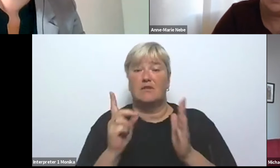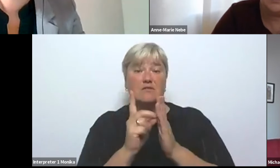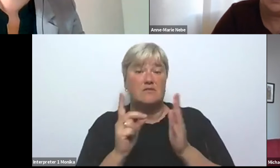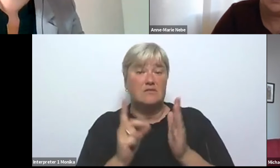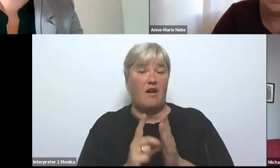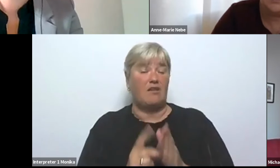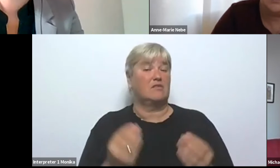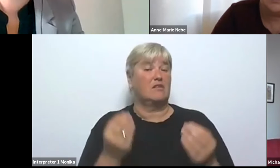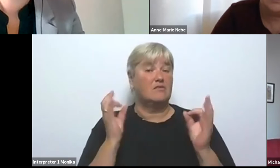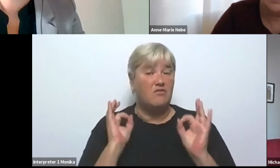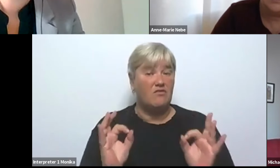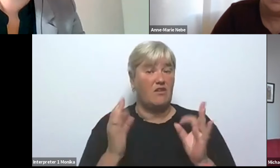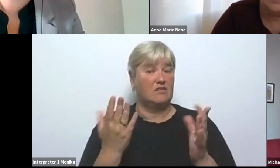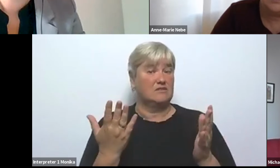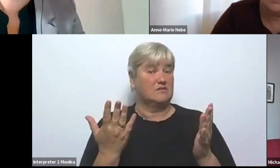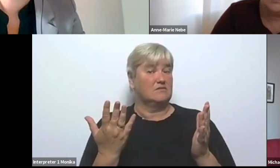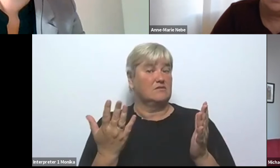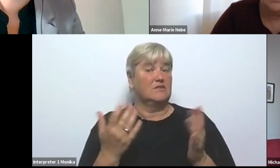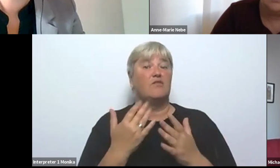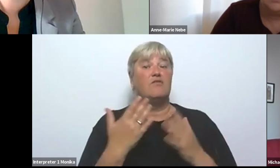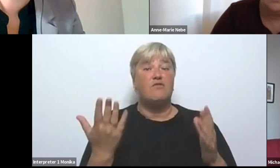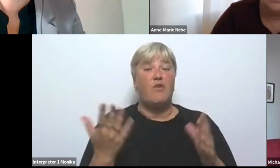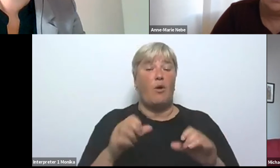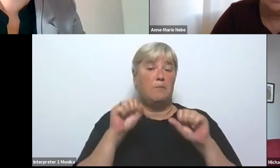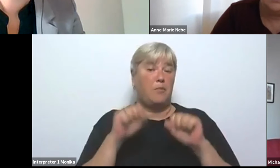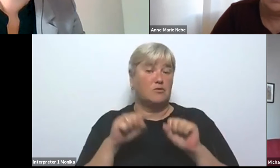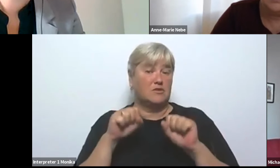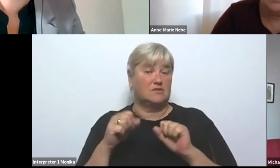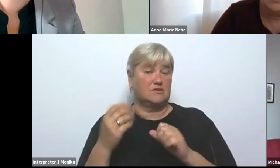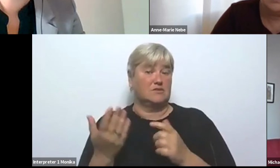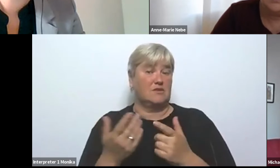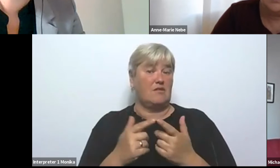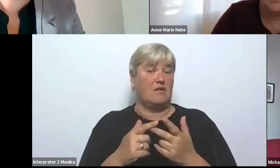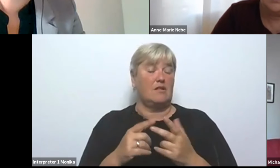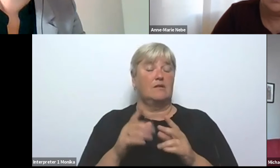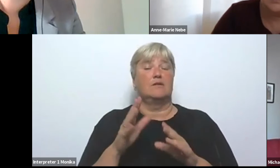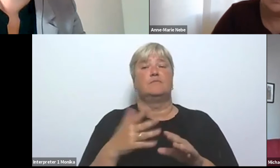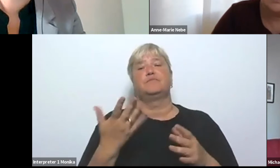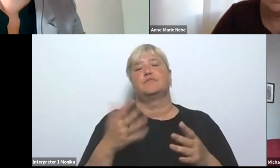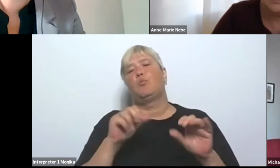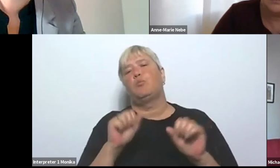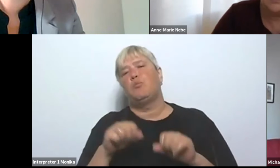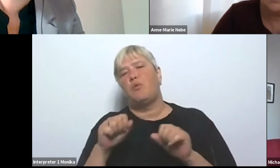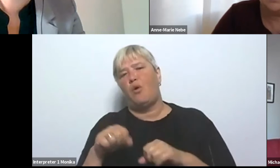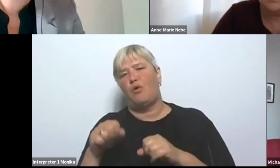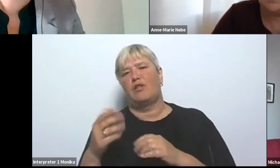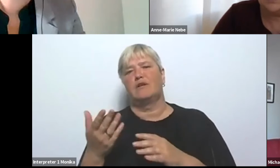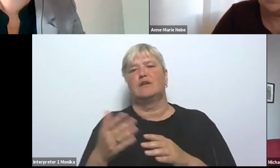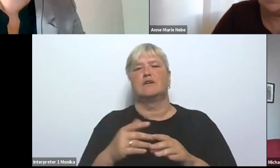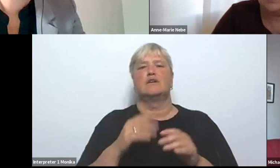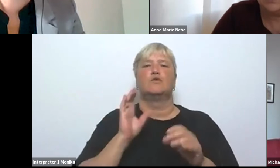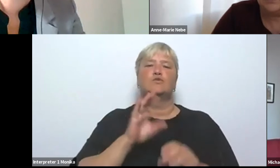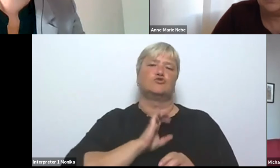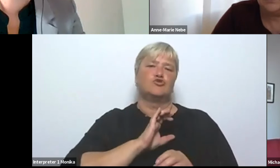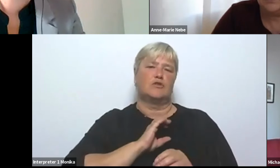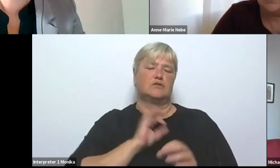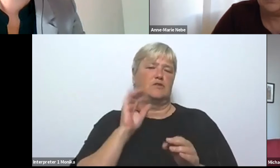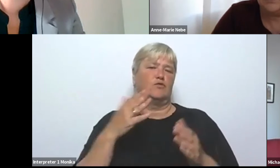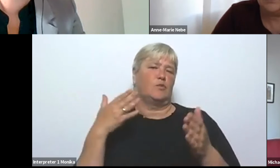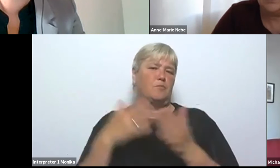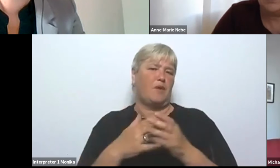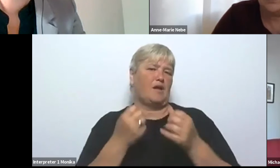Fakten, mit denen wir das Potenzial, die Möglichkeiten der Möglichkeiten und Chancen der Barrierefreiheit